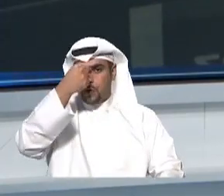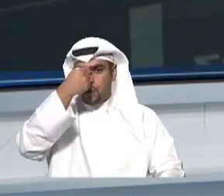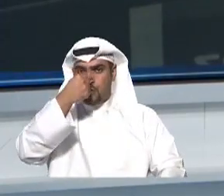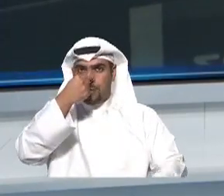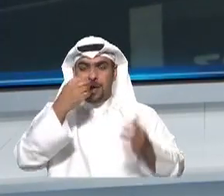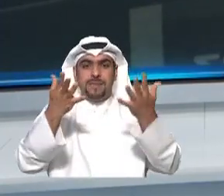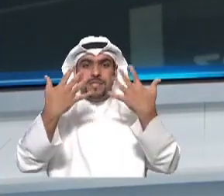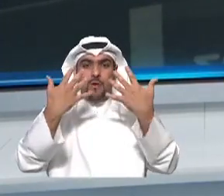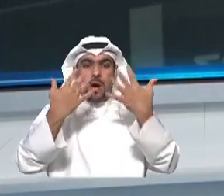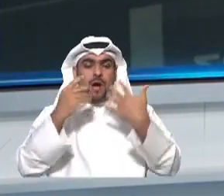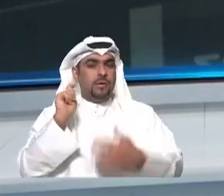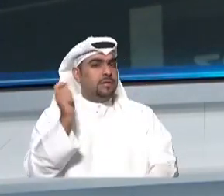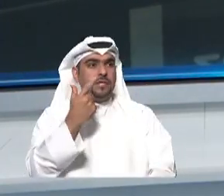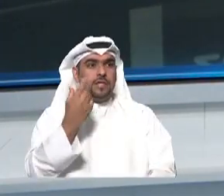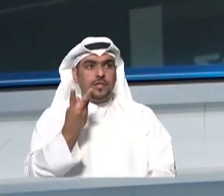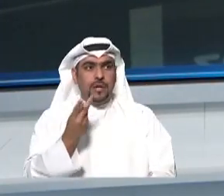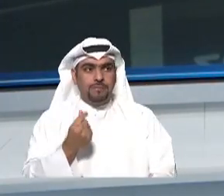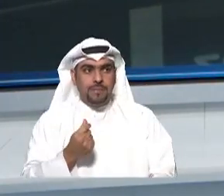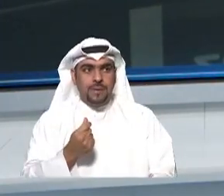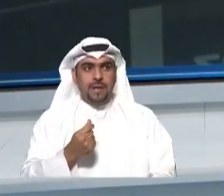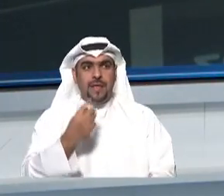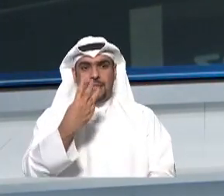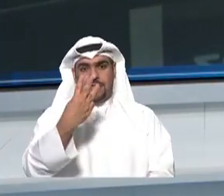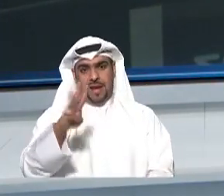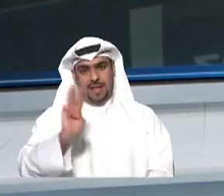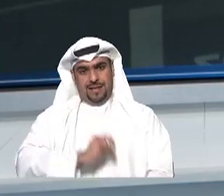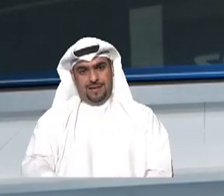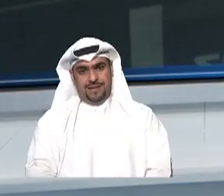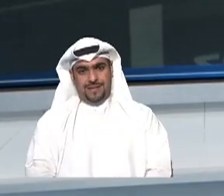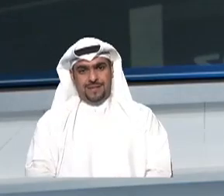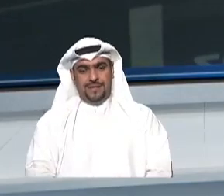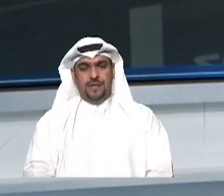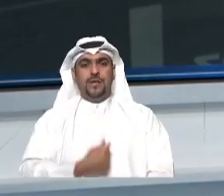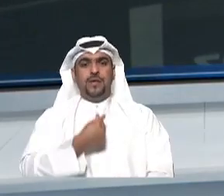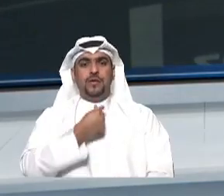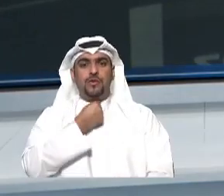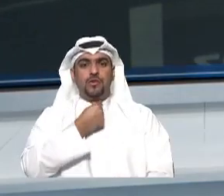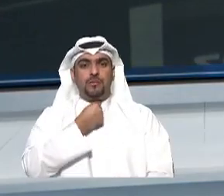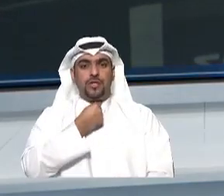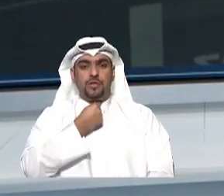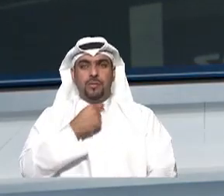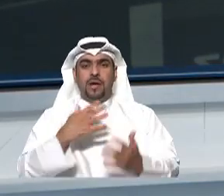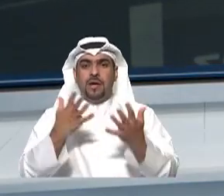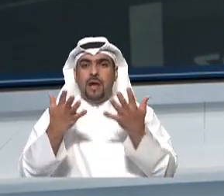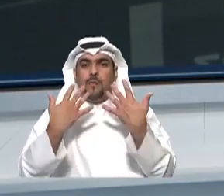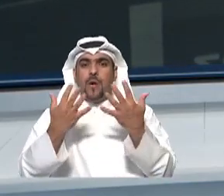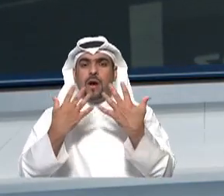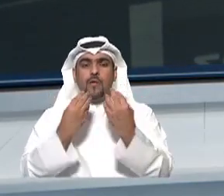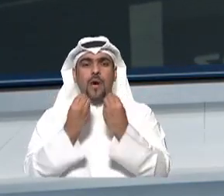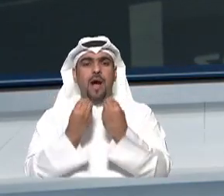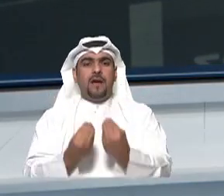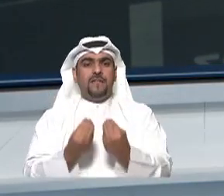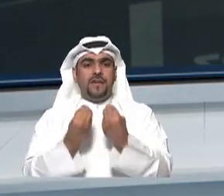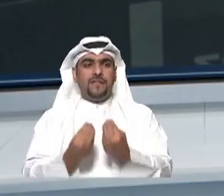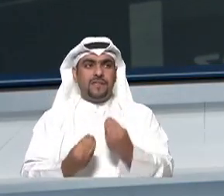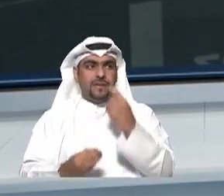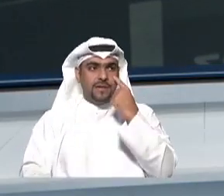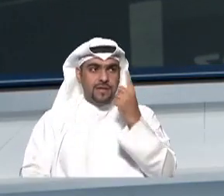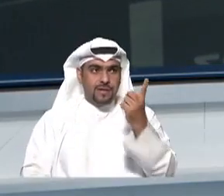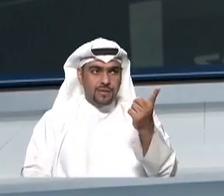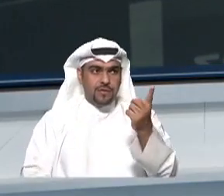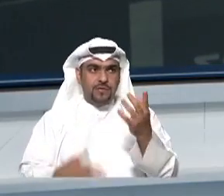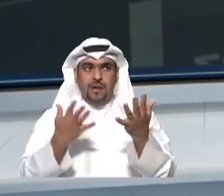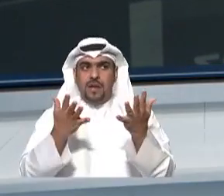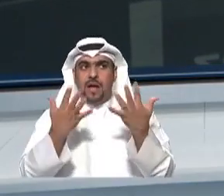كوس. في يوم الجمعة 27 عظمى وصغرى 14 ومن 6 إلى 28، هواء كوس خفيف إلى معتدل متقلب الاتجاه